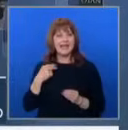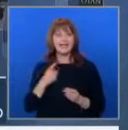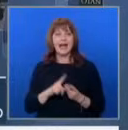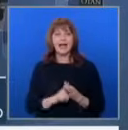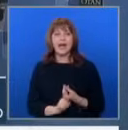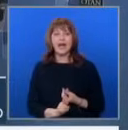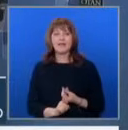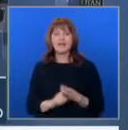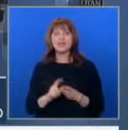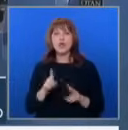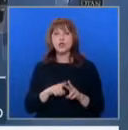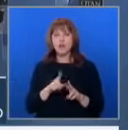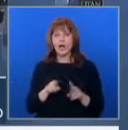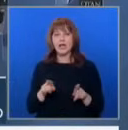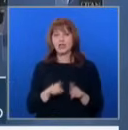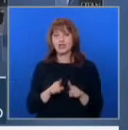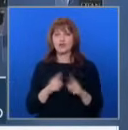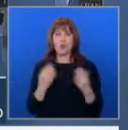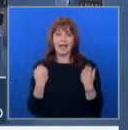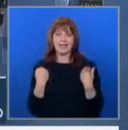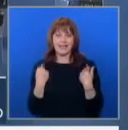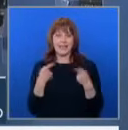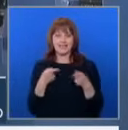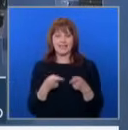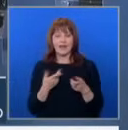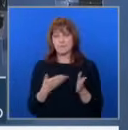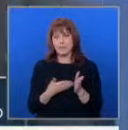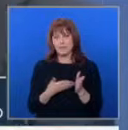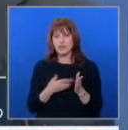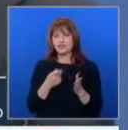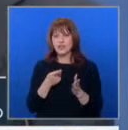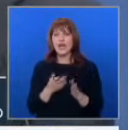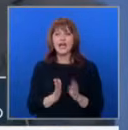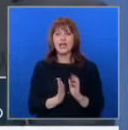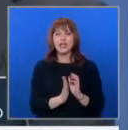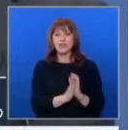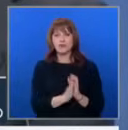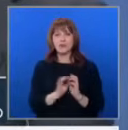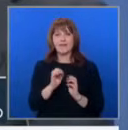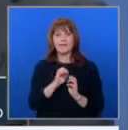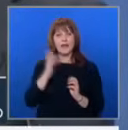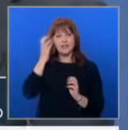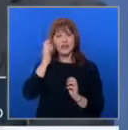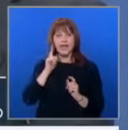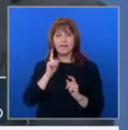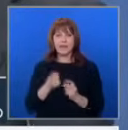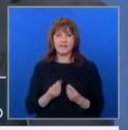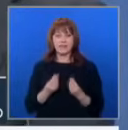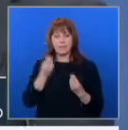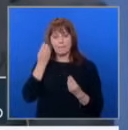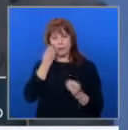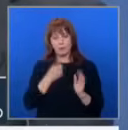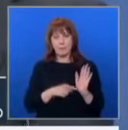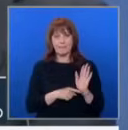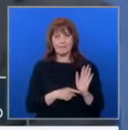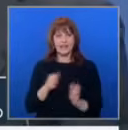Клаус Йоханис също се кандидатира за поста с мотива, че източноевропейските държави трябва да бъдат по-добре представени